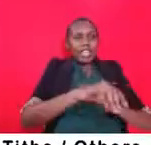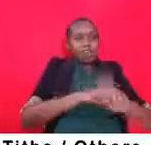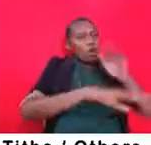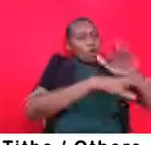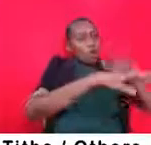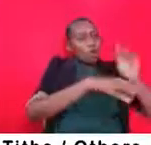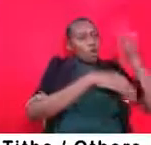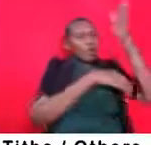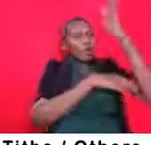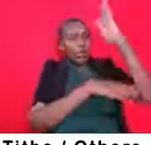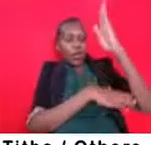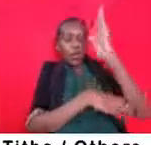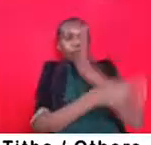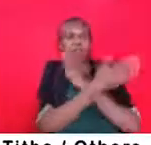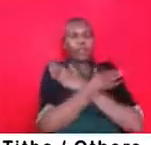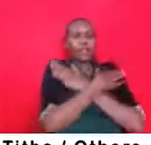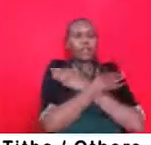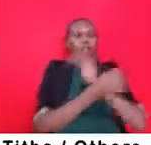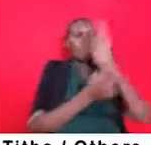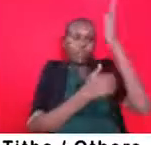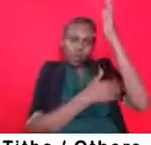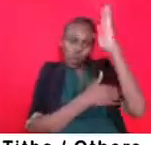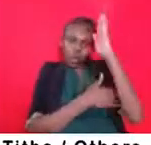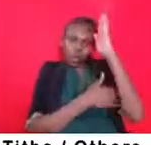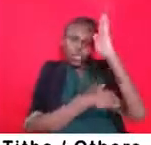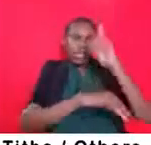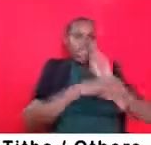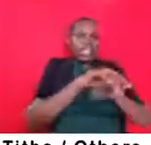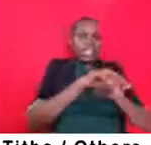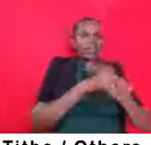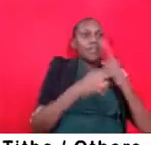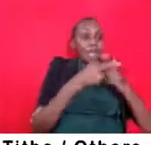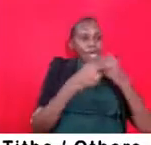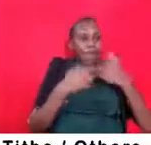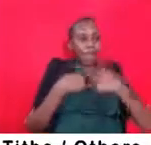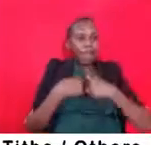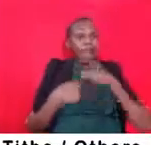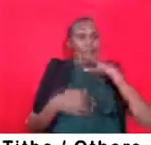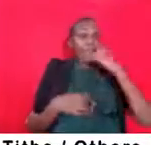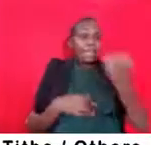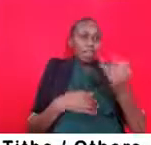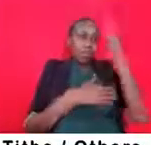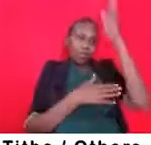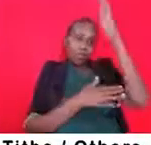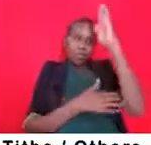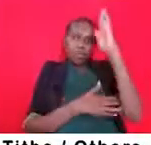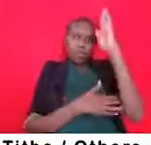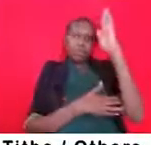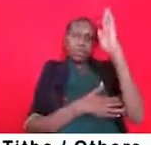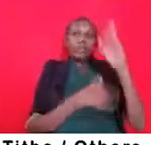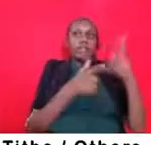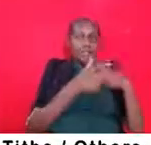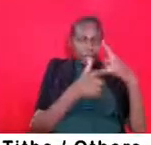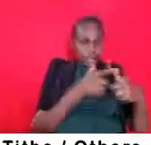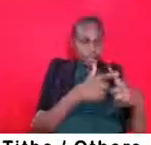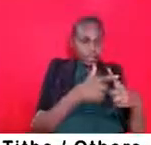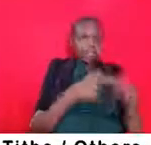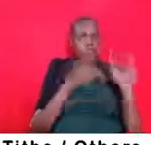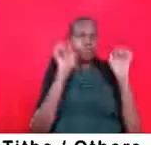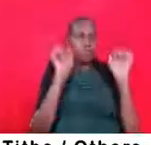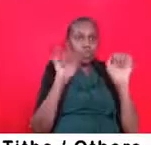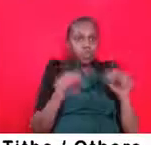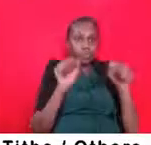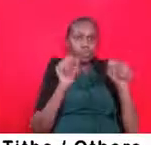umeitwa rafiki ya Mungu, ukiwa umeitwa mwana wa Mungu, basi itakuwa ya